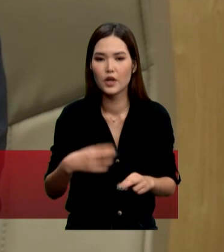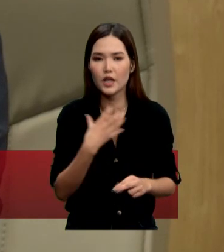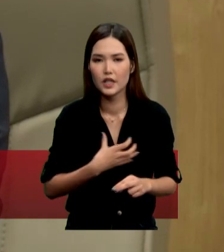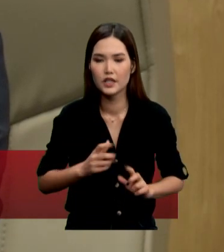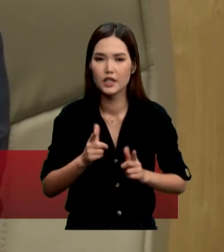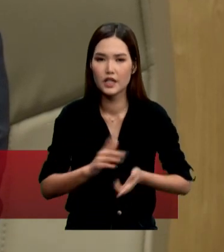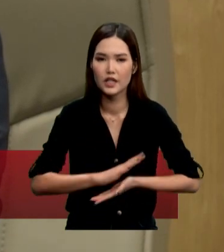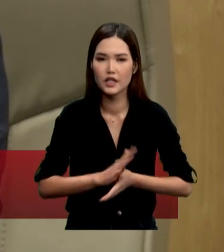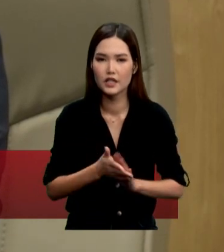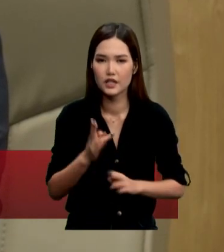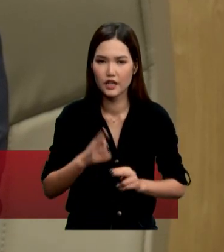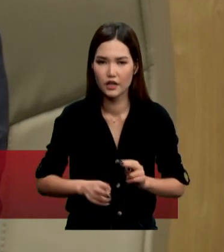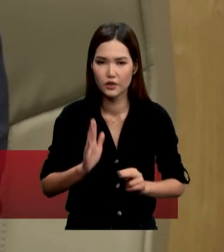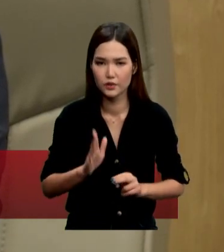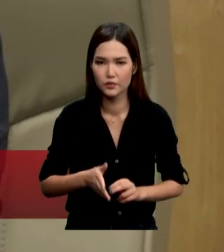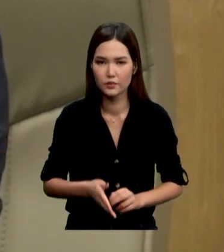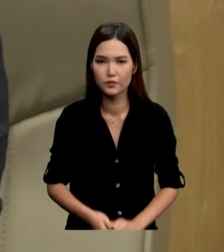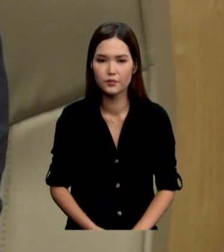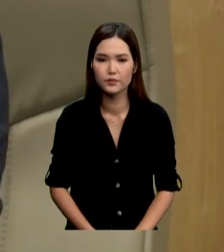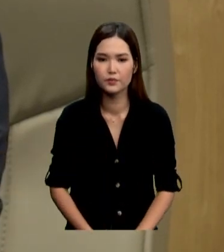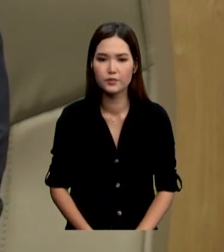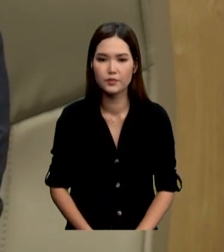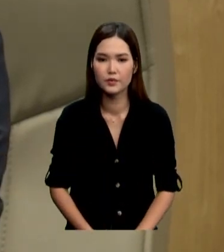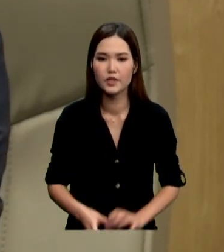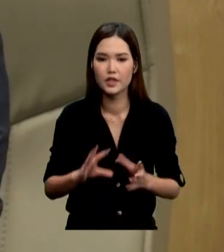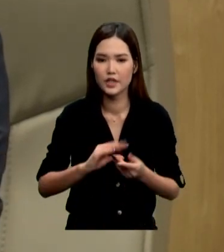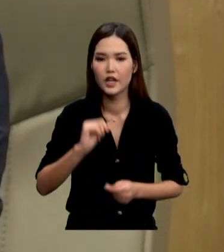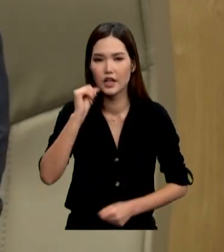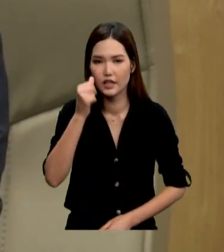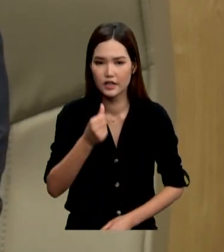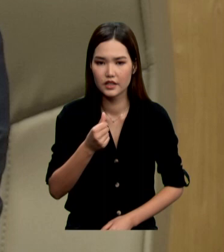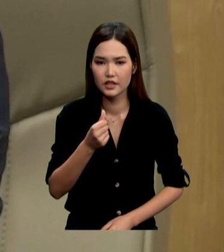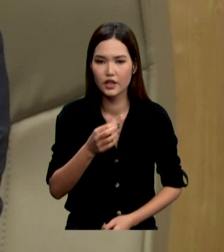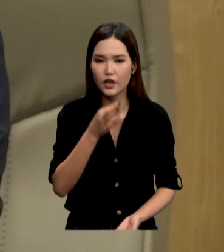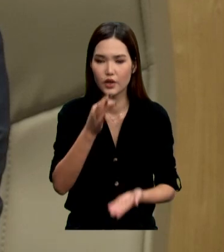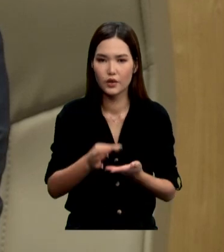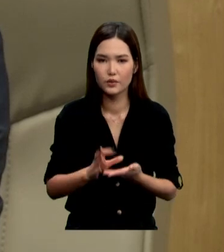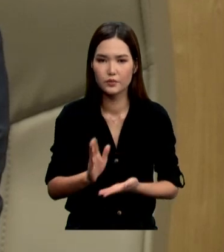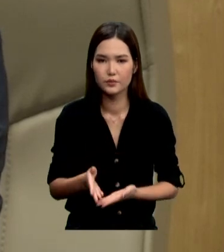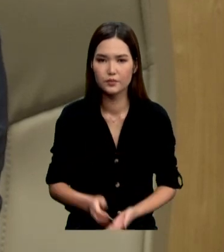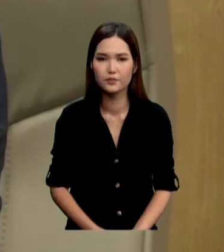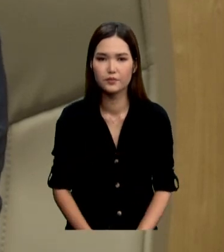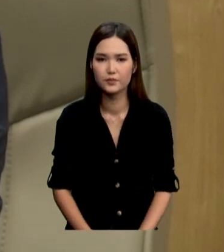сағатта аяқталады. Сонымен ертең тыныштық күні.